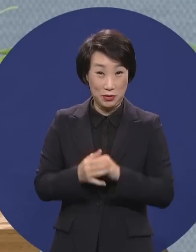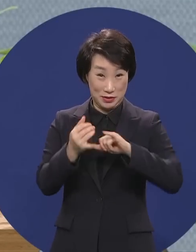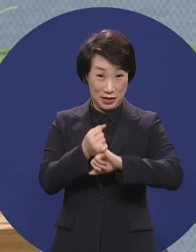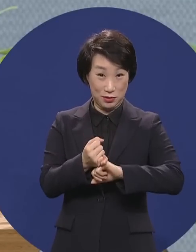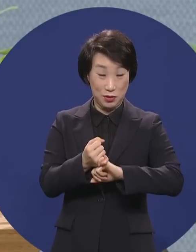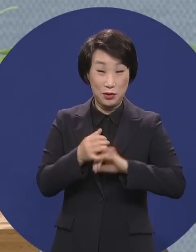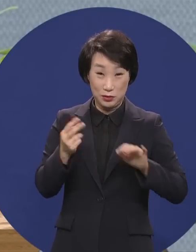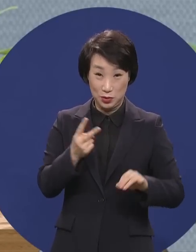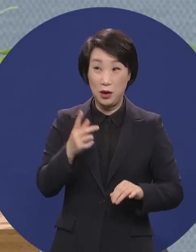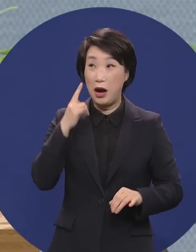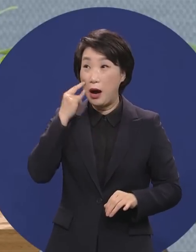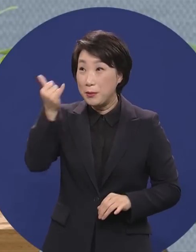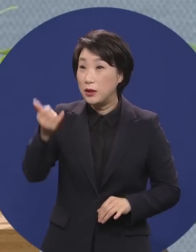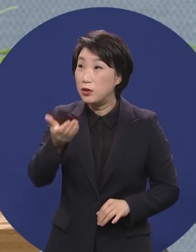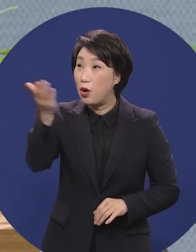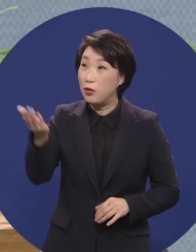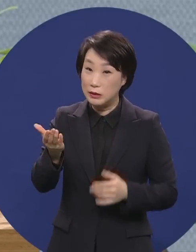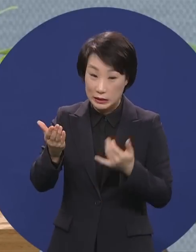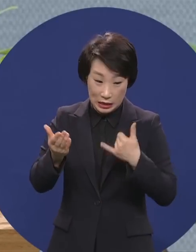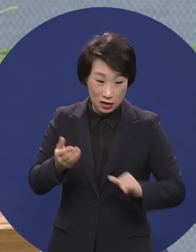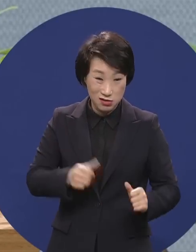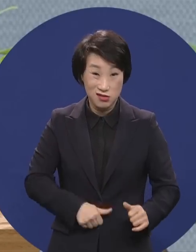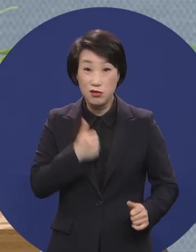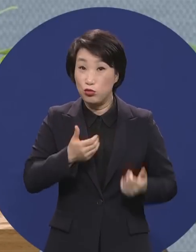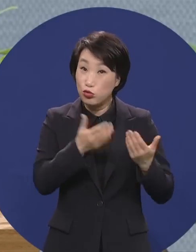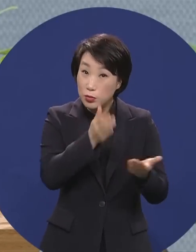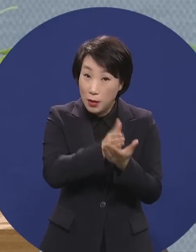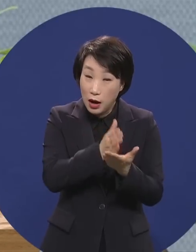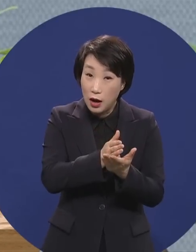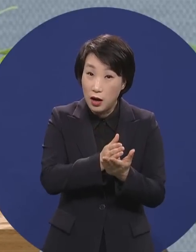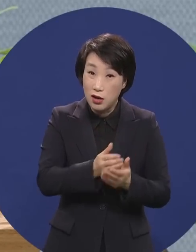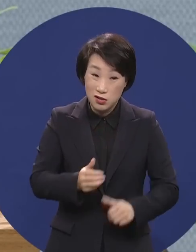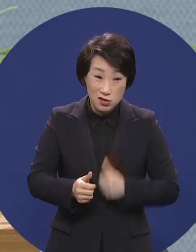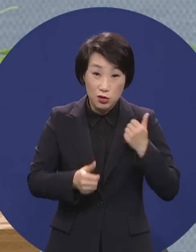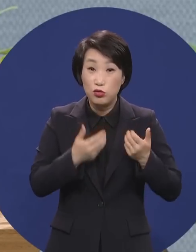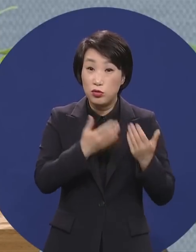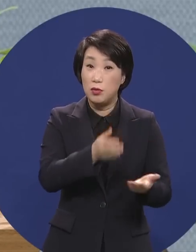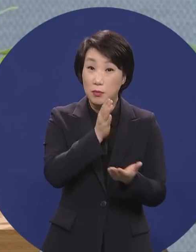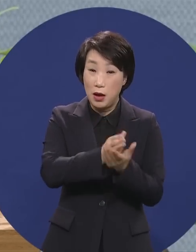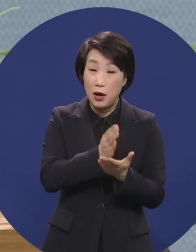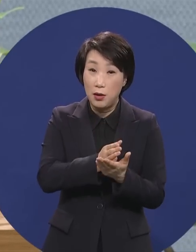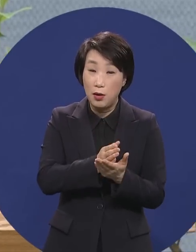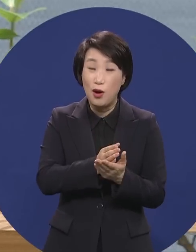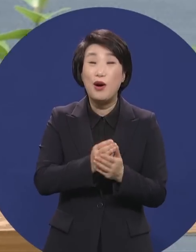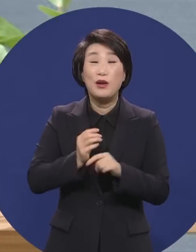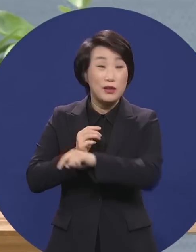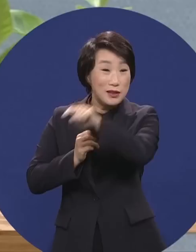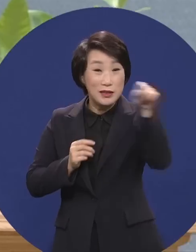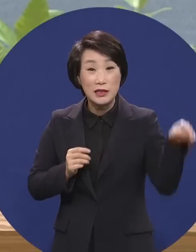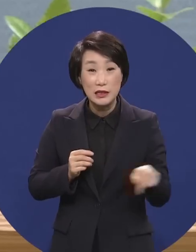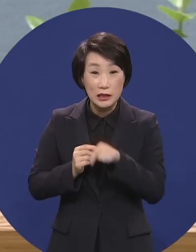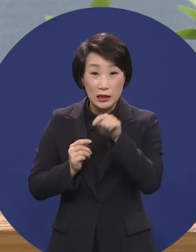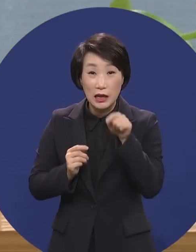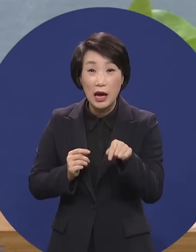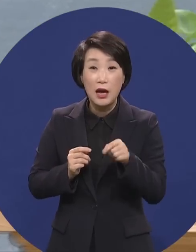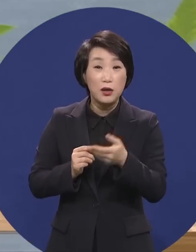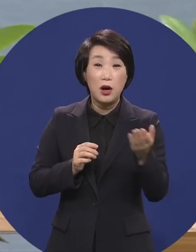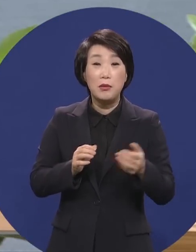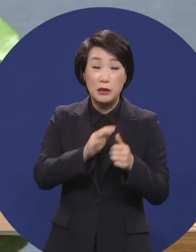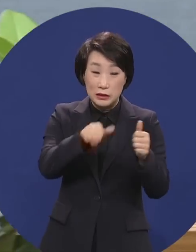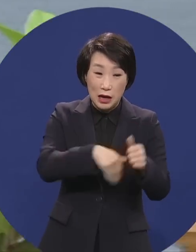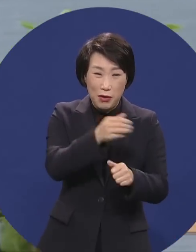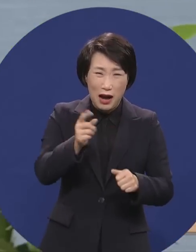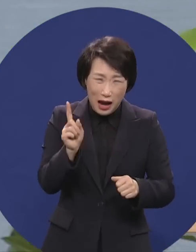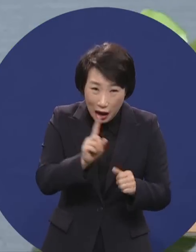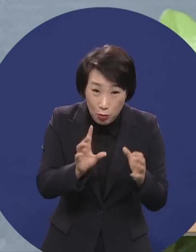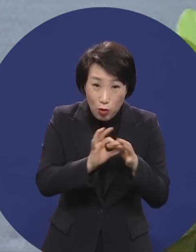그리고 애비들아, 자녀들 노역하지 마. 노역하지 마. 자, 이런 것이 전부 다 시대와